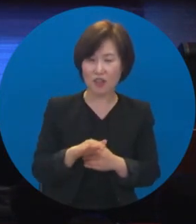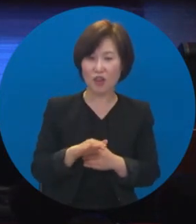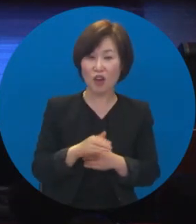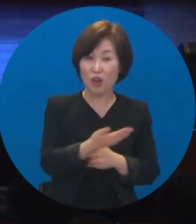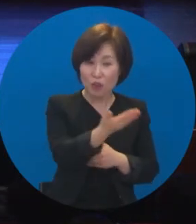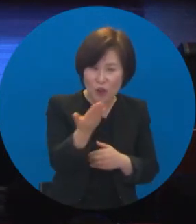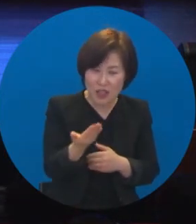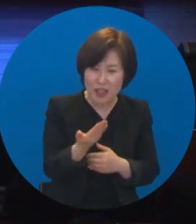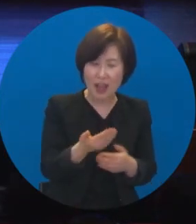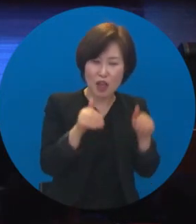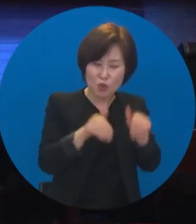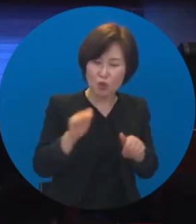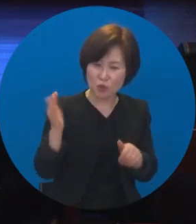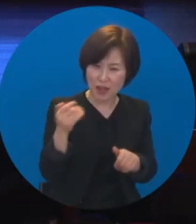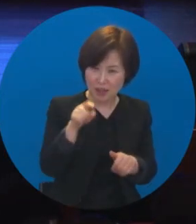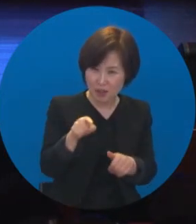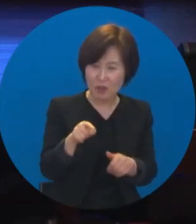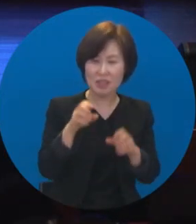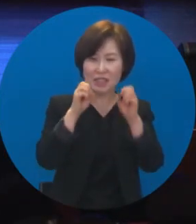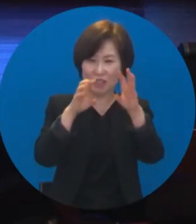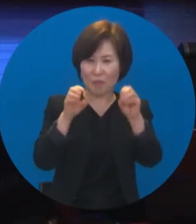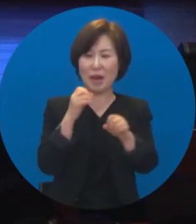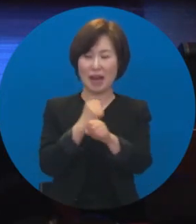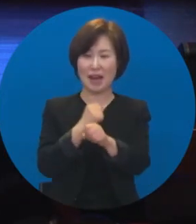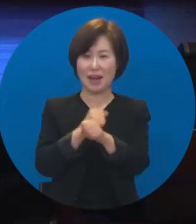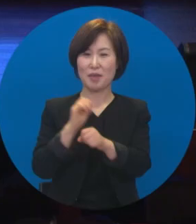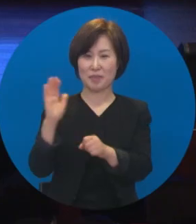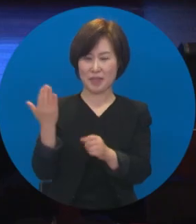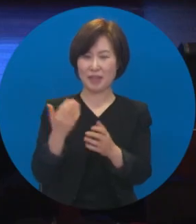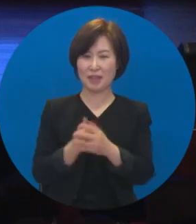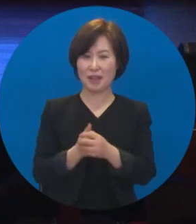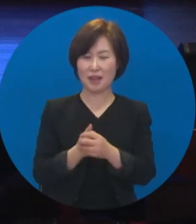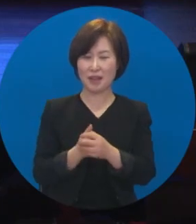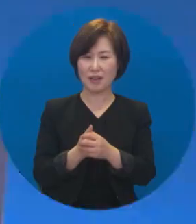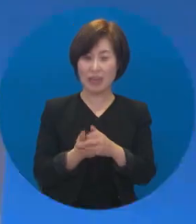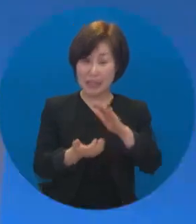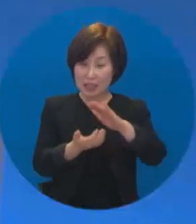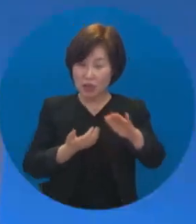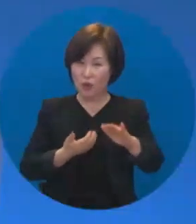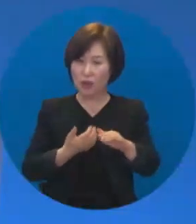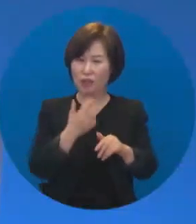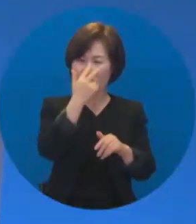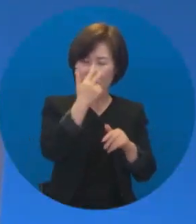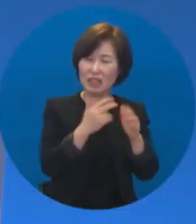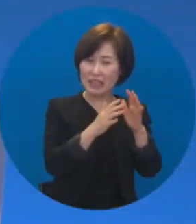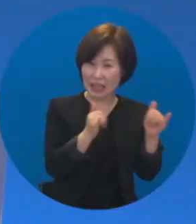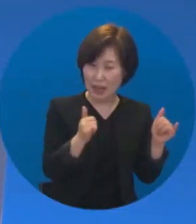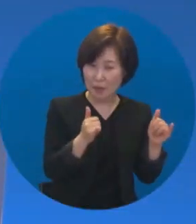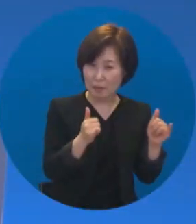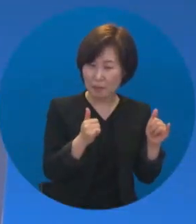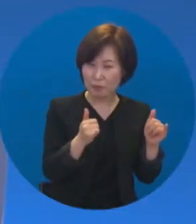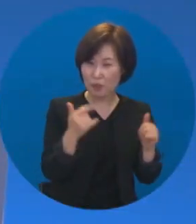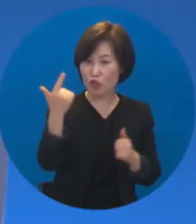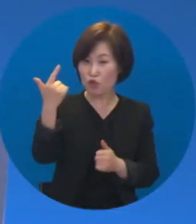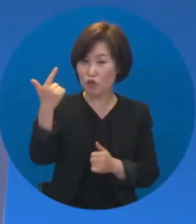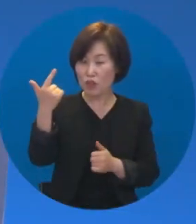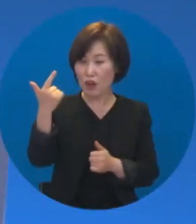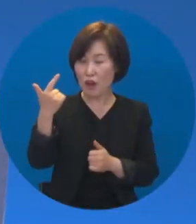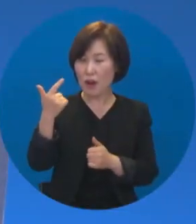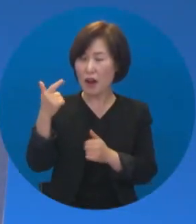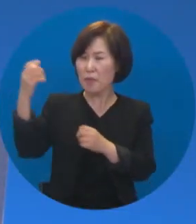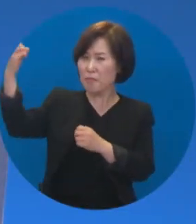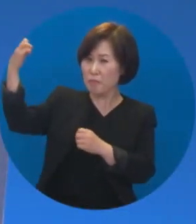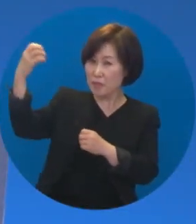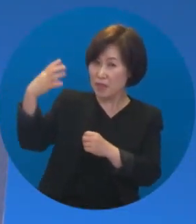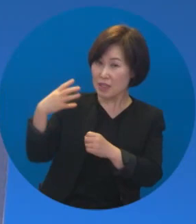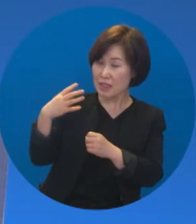종된 것을 전파합니다. 아멘. 이 앞에 눈 어두워져 있는 사람들, 또 6절에 비추임을 받는 사람들 사이에